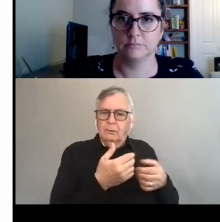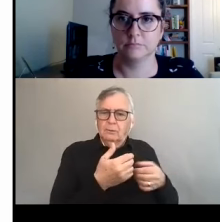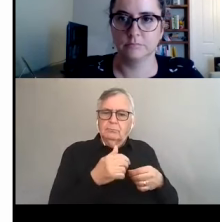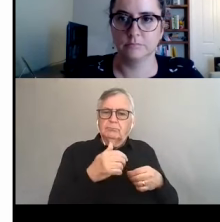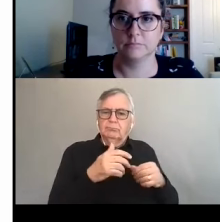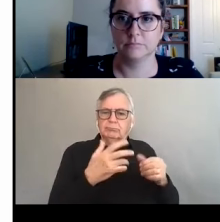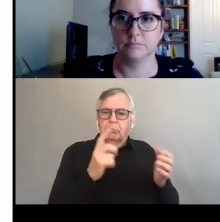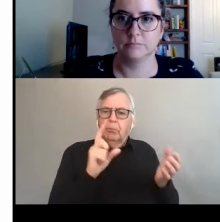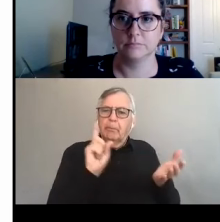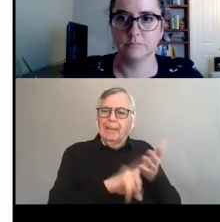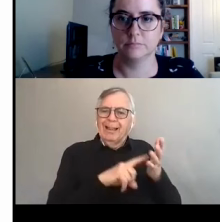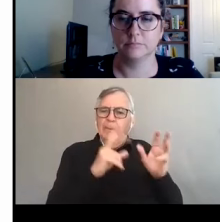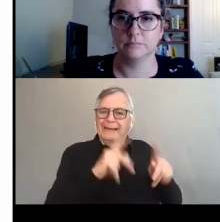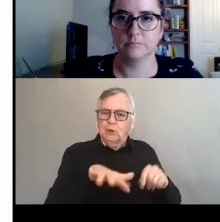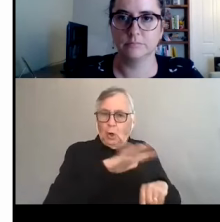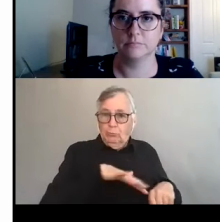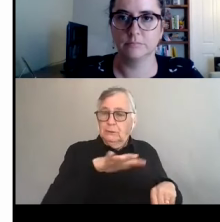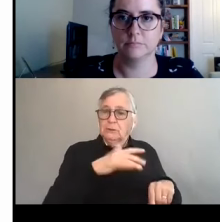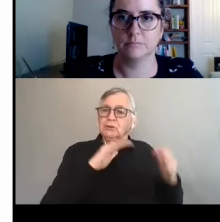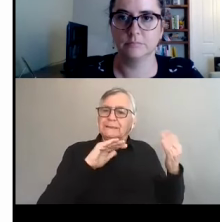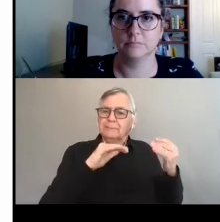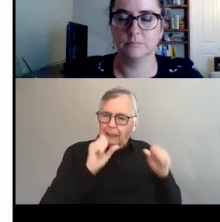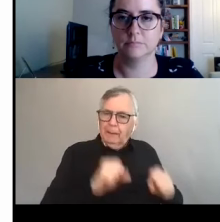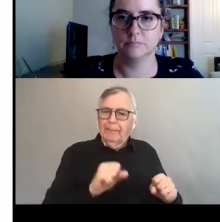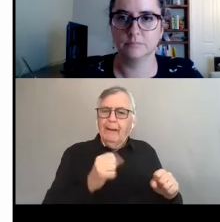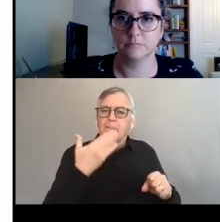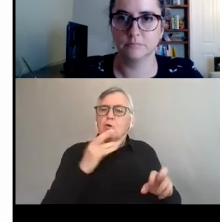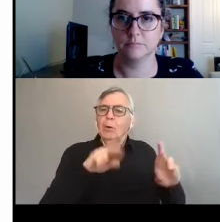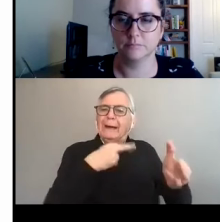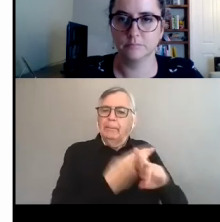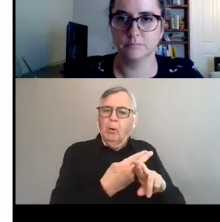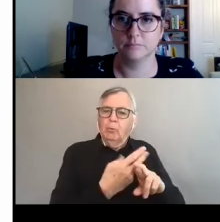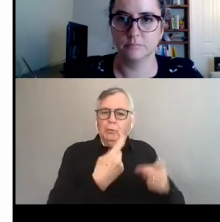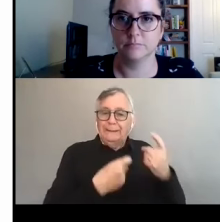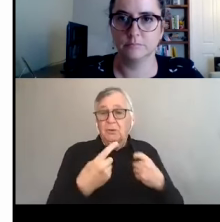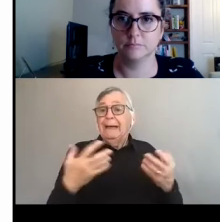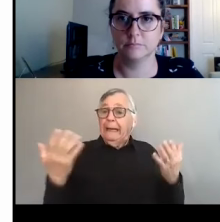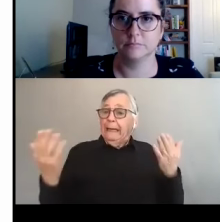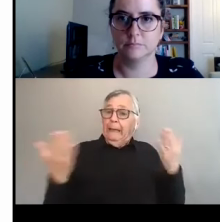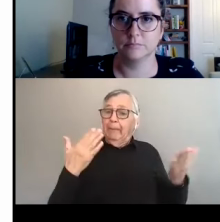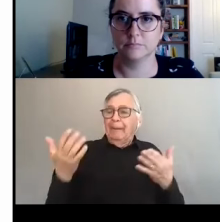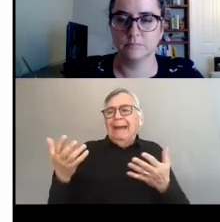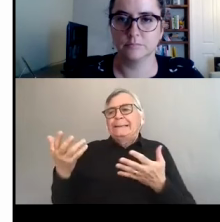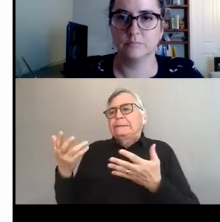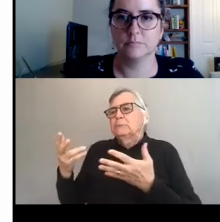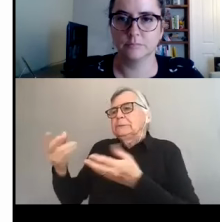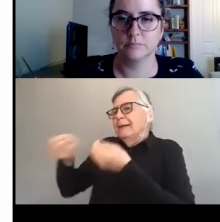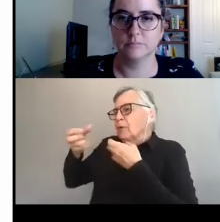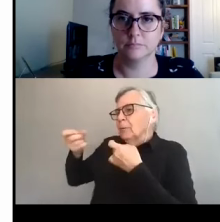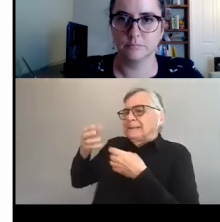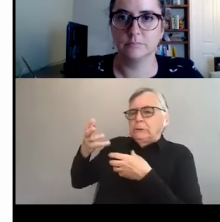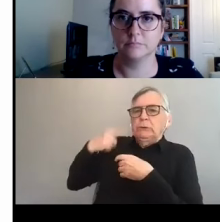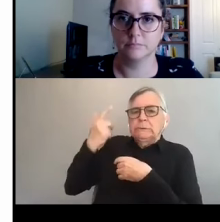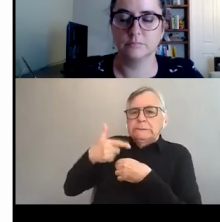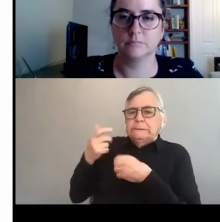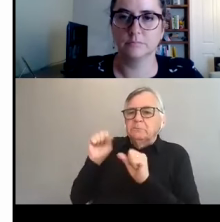au Québec. Et puis, on espère être capable de mieux répondre à cette question-là. Mais il y a quand même des données troublantes là, sur le fait